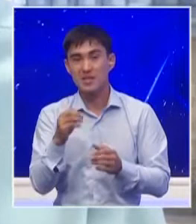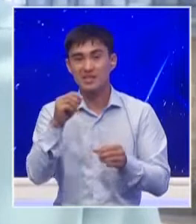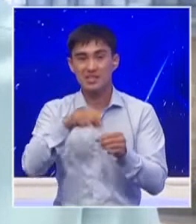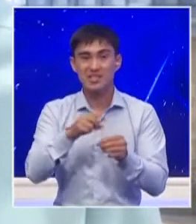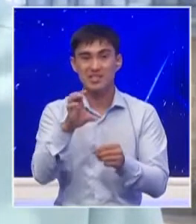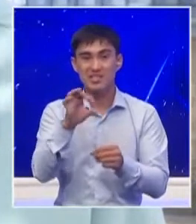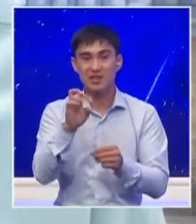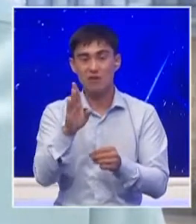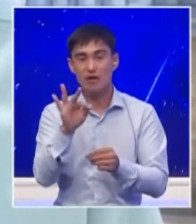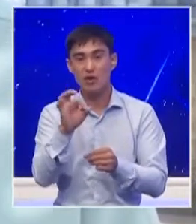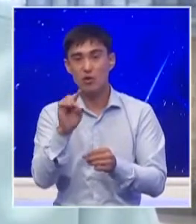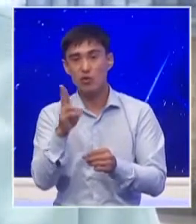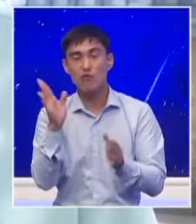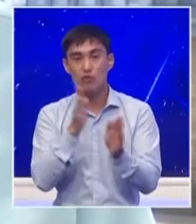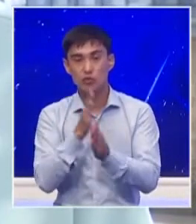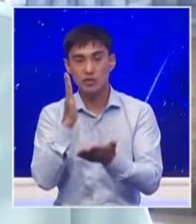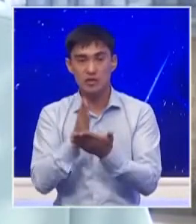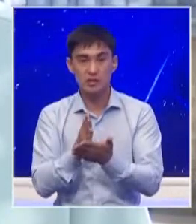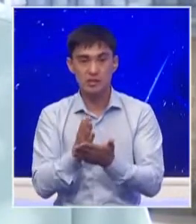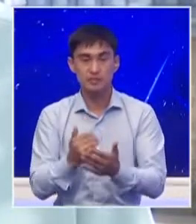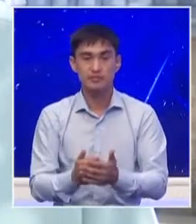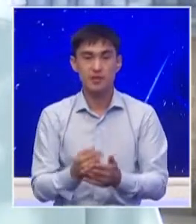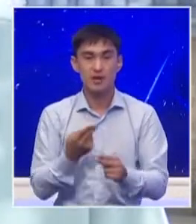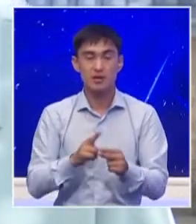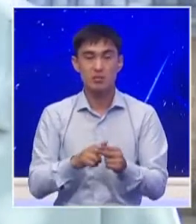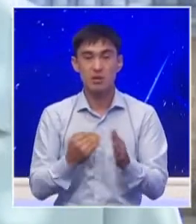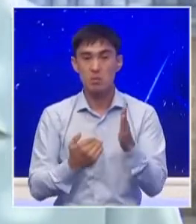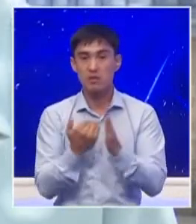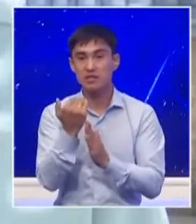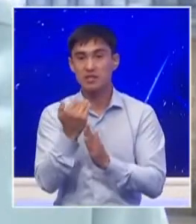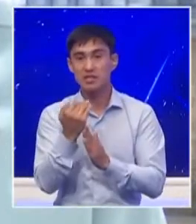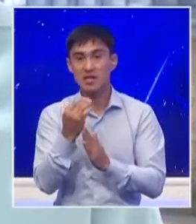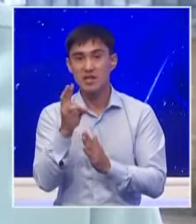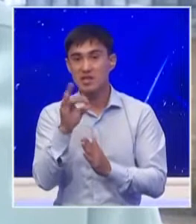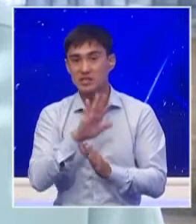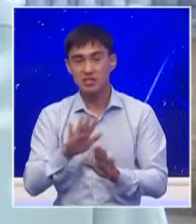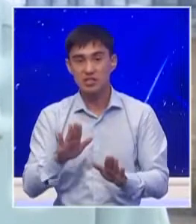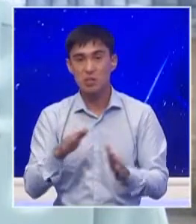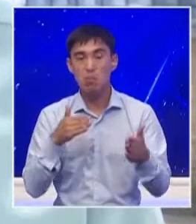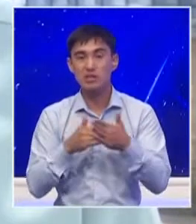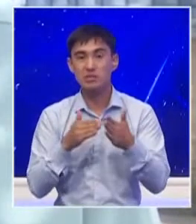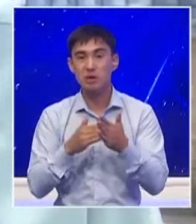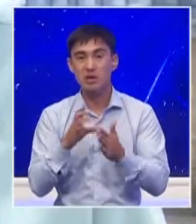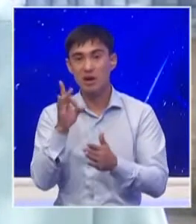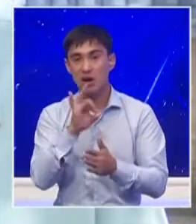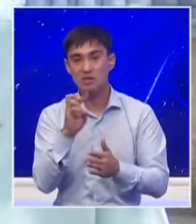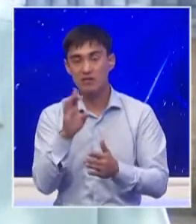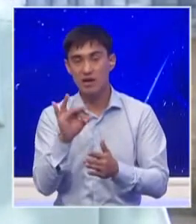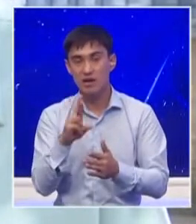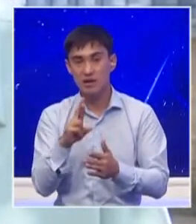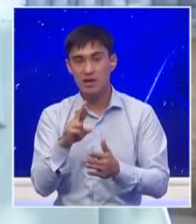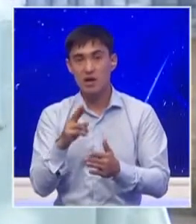сероводорода в воздухе это было превышение незначительно это было максимально разовая но